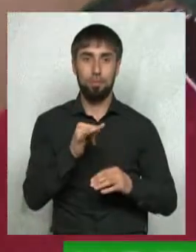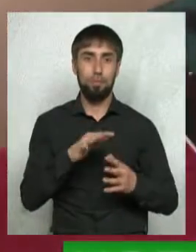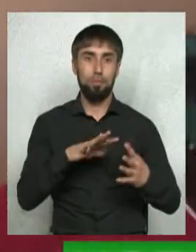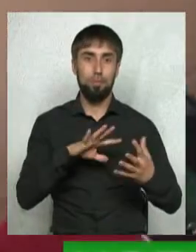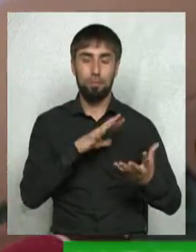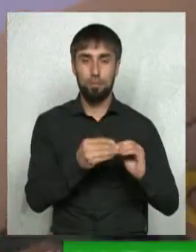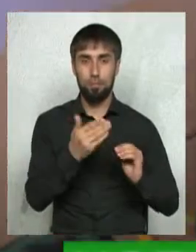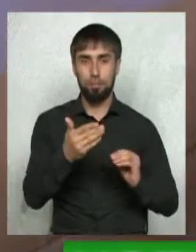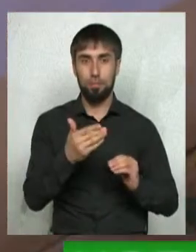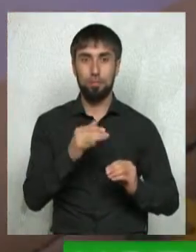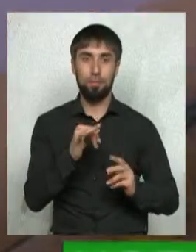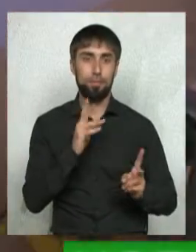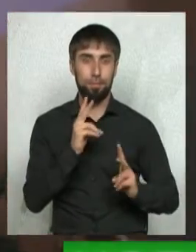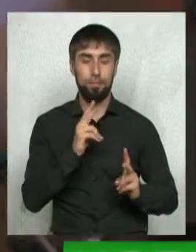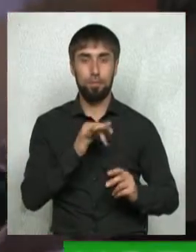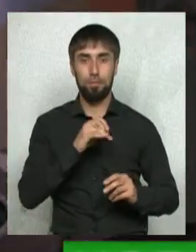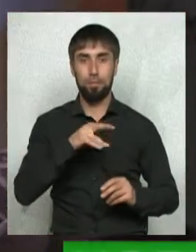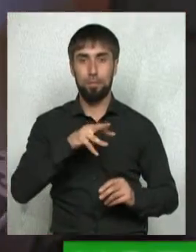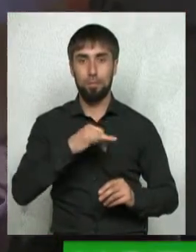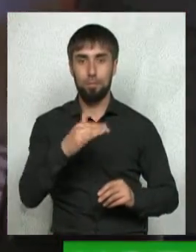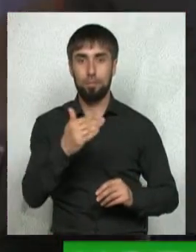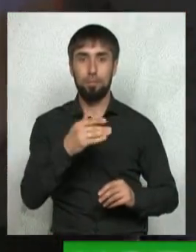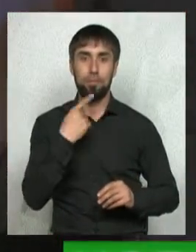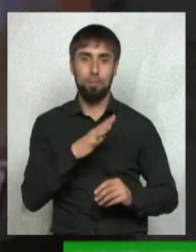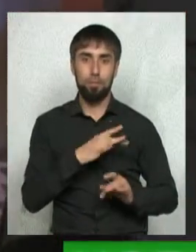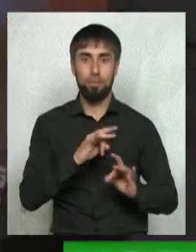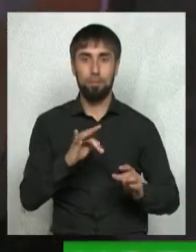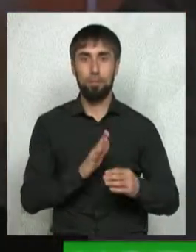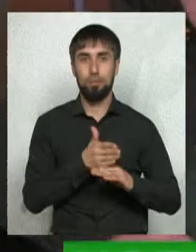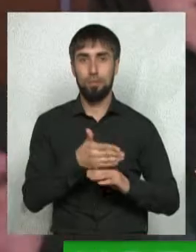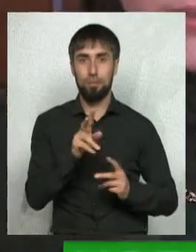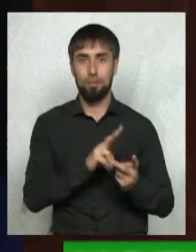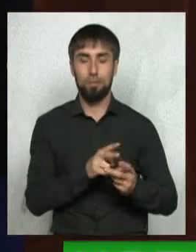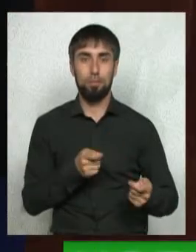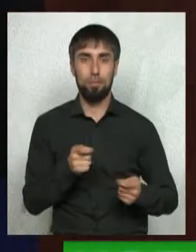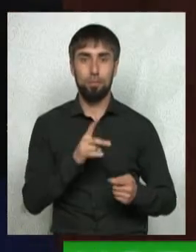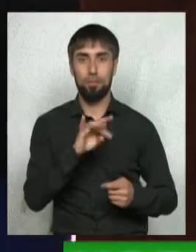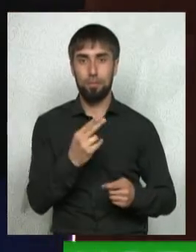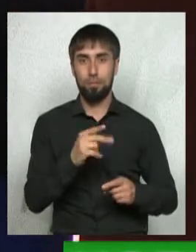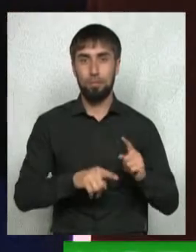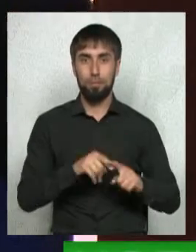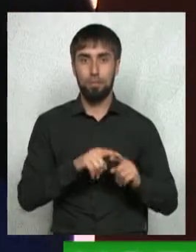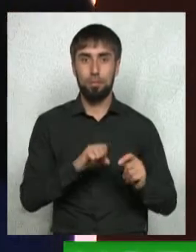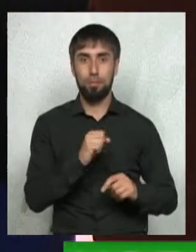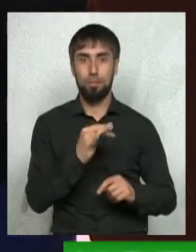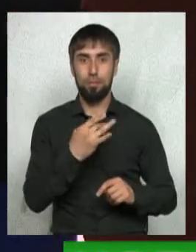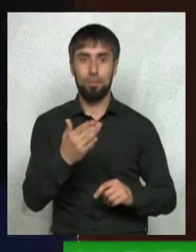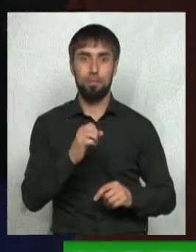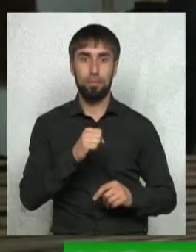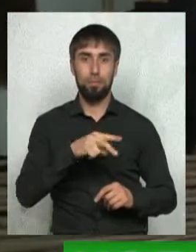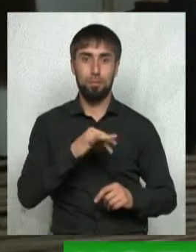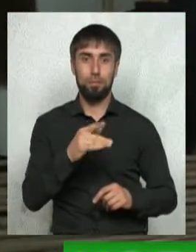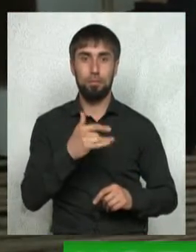рамках семинара-совещания. О значимом проекте охотно рассказывает почетный гость встречи, руководитель Национальной родительской ассоциации Алексей